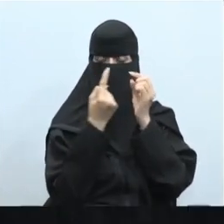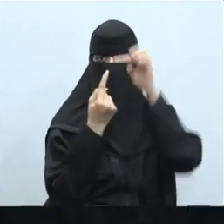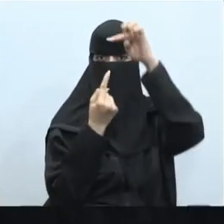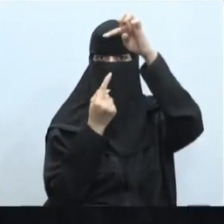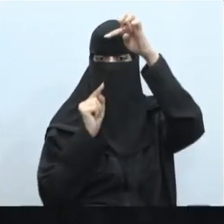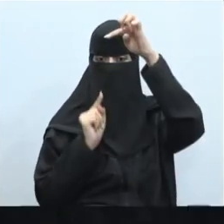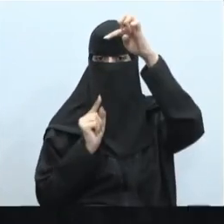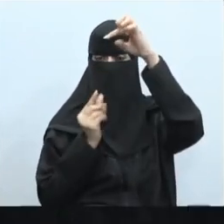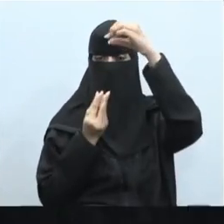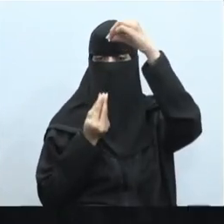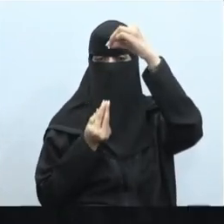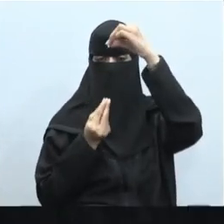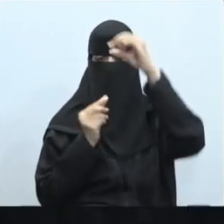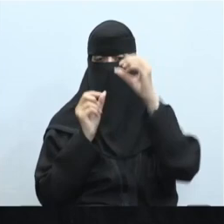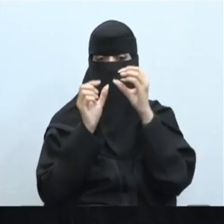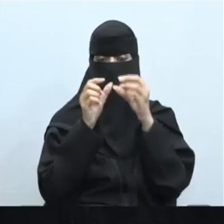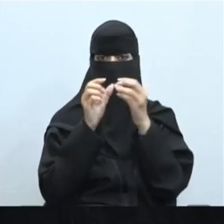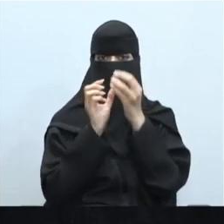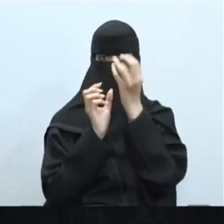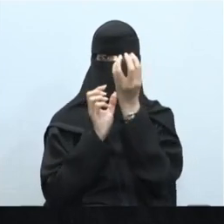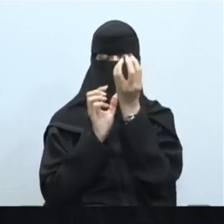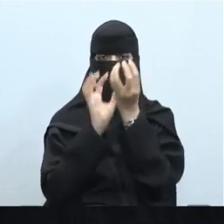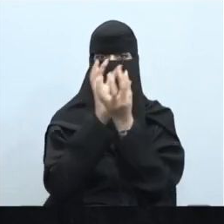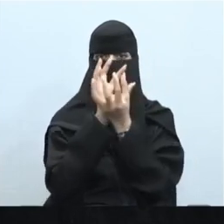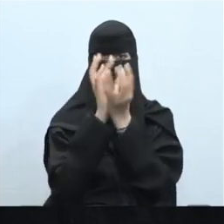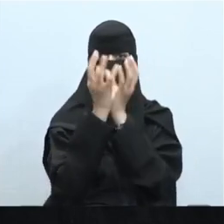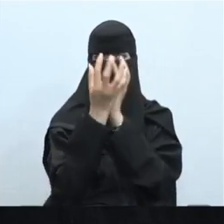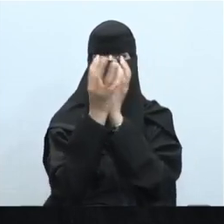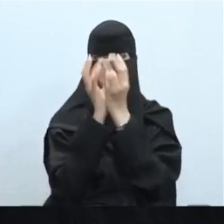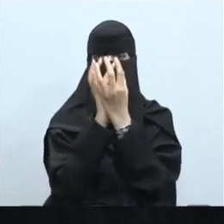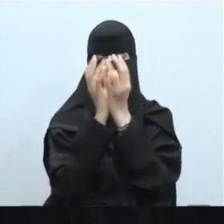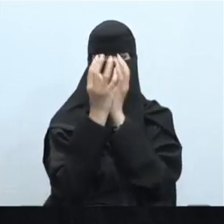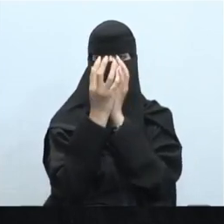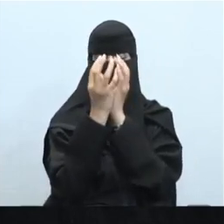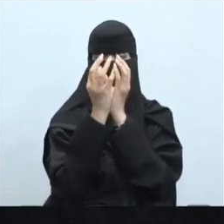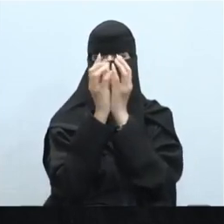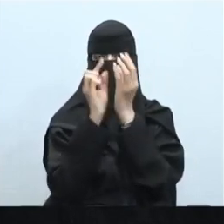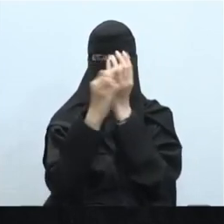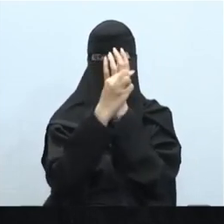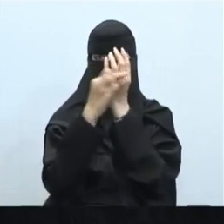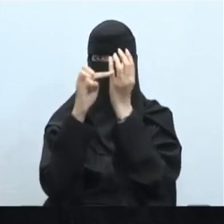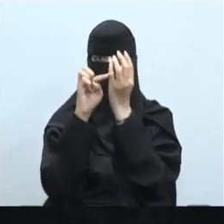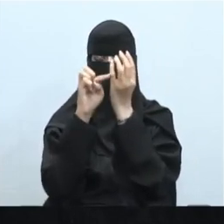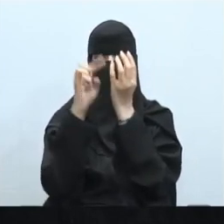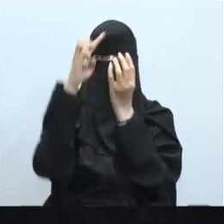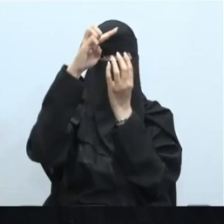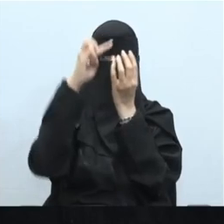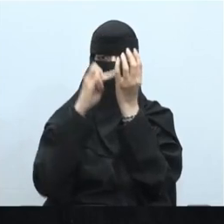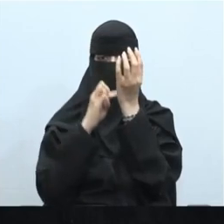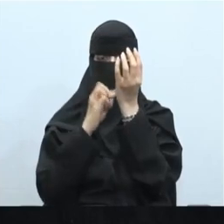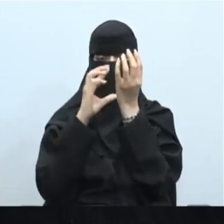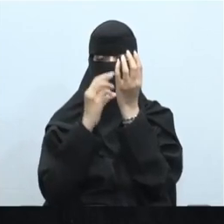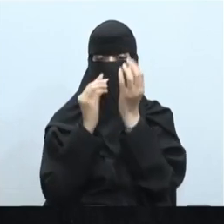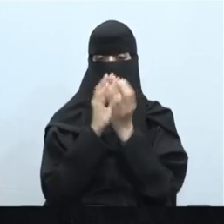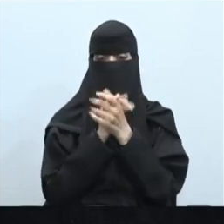الدوران من خط الاستواء اي من المنتصف اسرع مما هي عليه من القطبين ادى ذلك الى